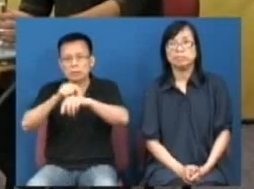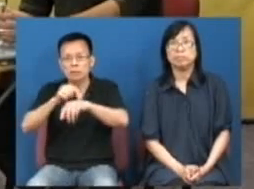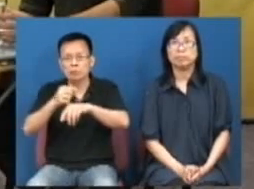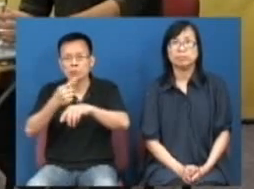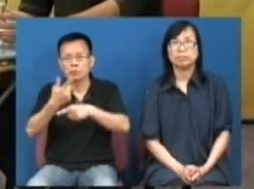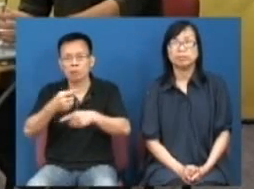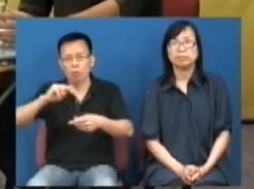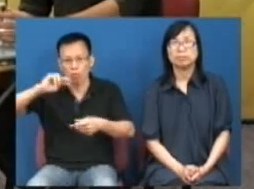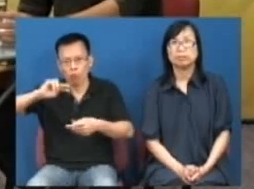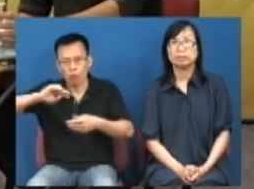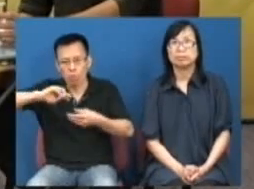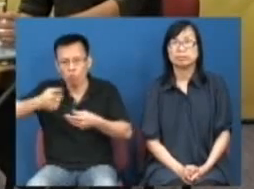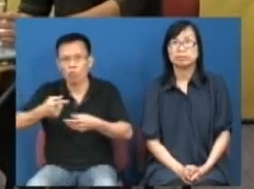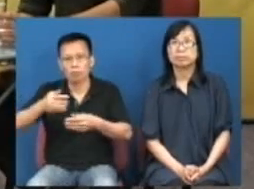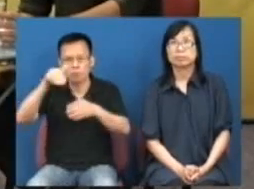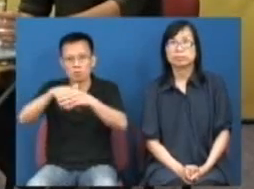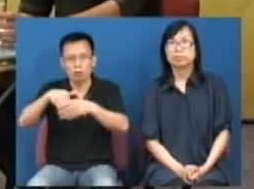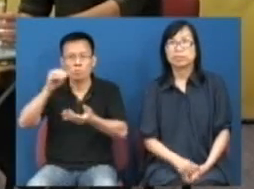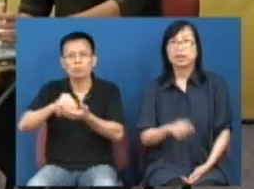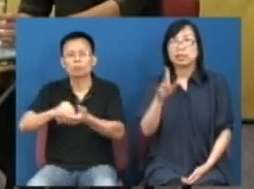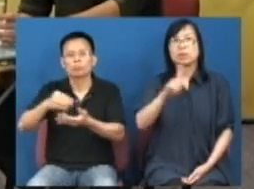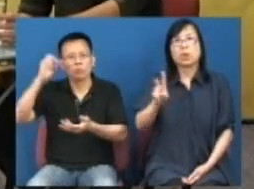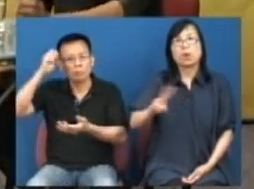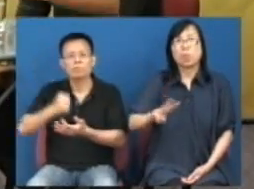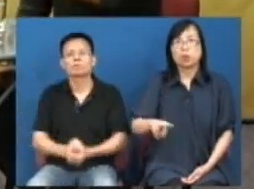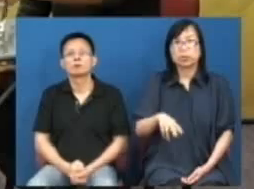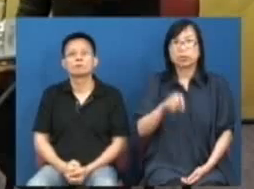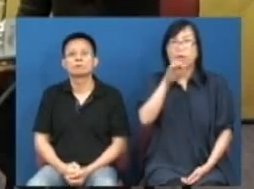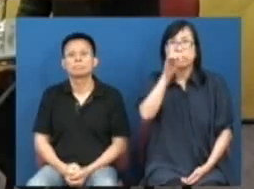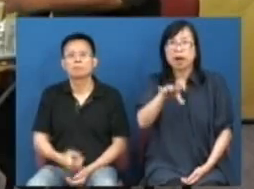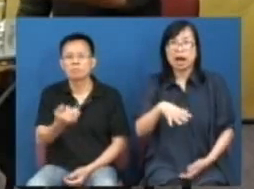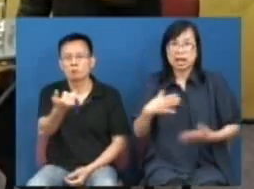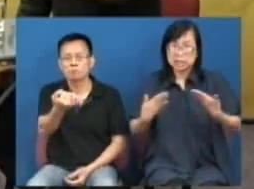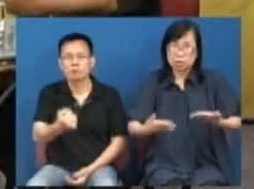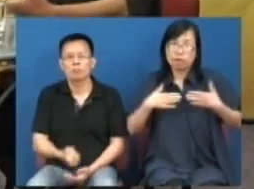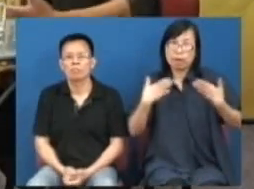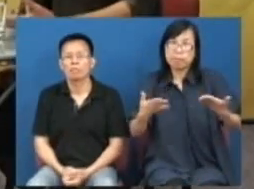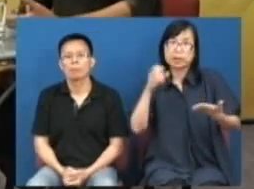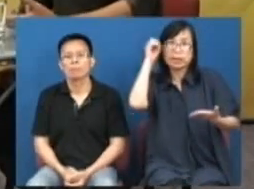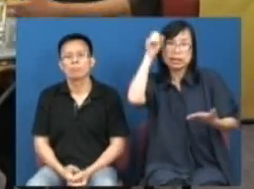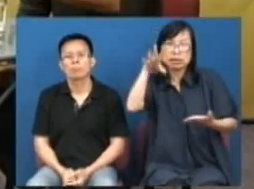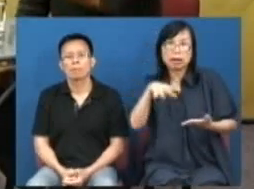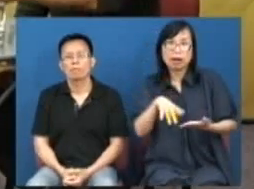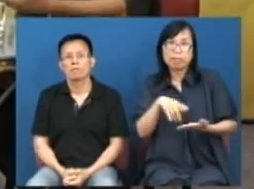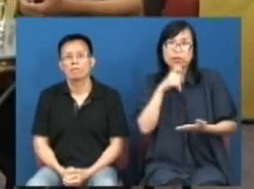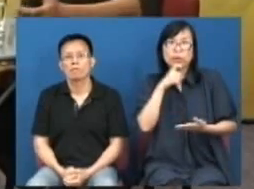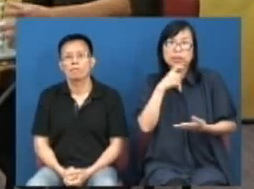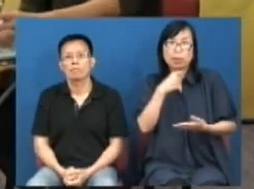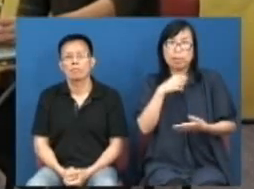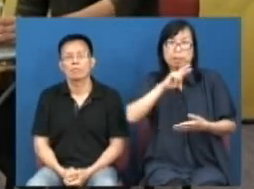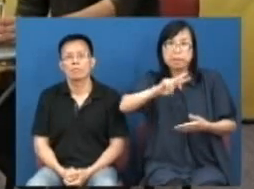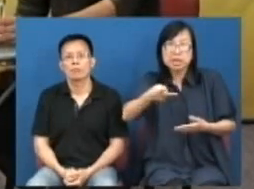變佢投票嘅決定，得唔得咧？ 咪一樣道理咯，唔通冇朋友喺度發表下意見，講下自己表達聲音，唔通又構成一啲